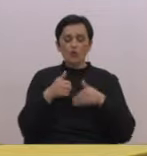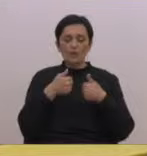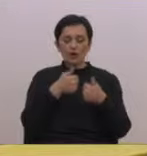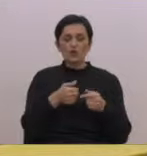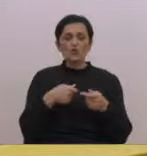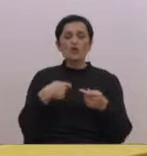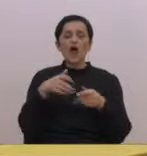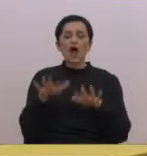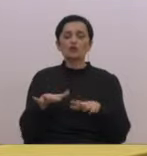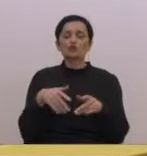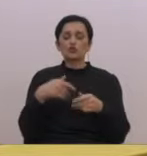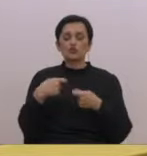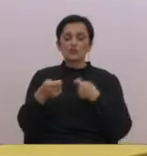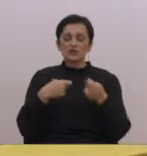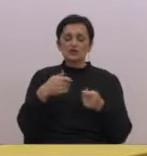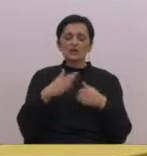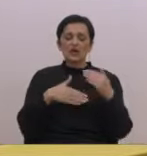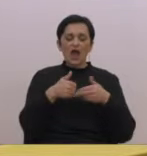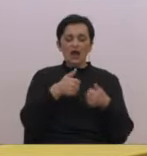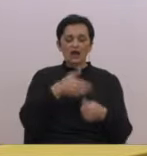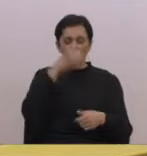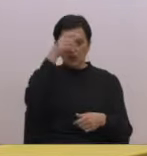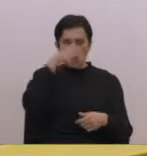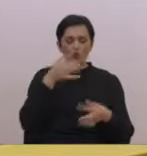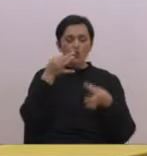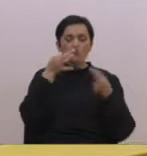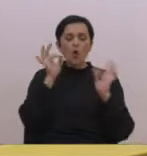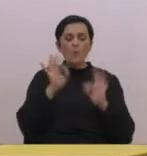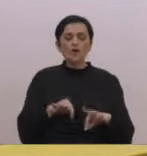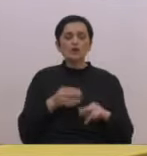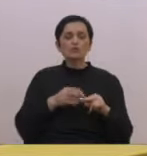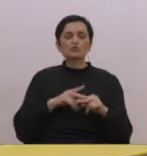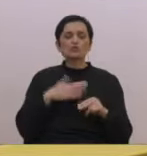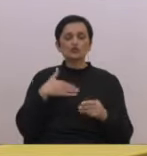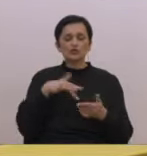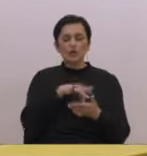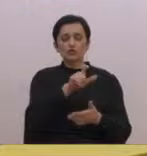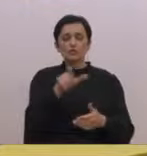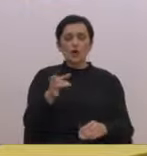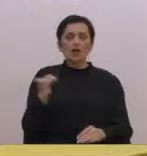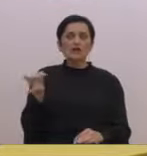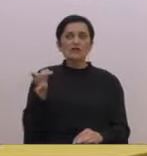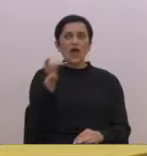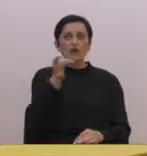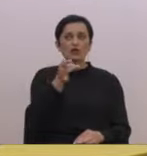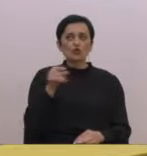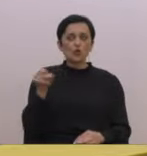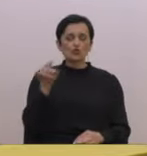ასევე განათლებას და ფიქრობ კომპეტენციებს იმისთვის, რომ ჩვენი მოსახლეობა რეგიონში